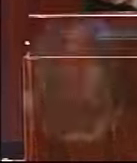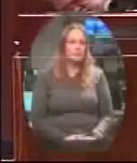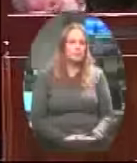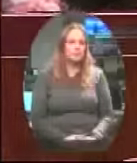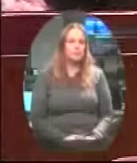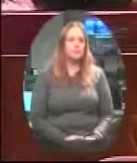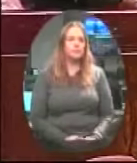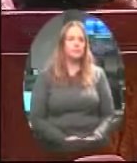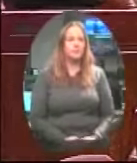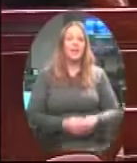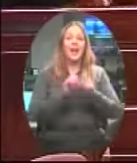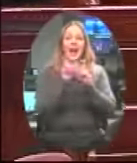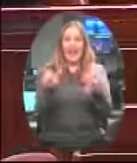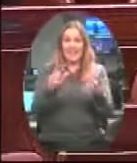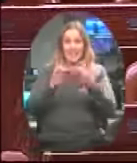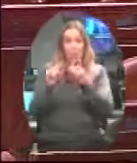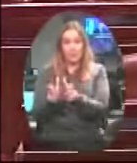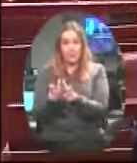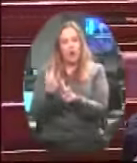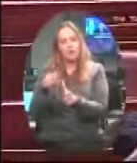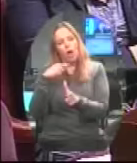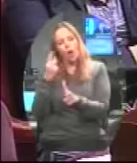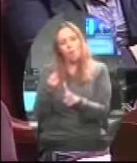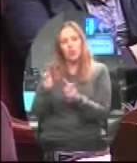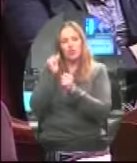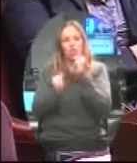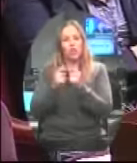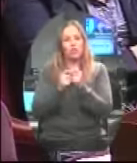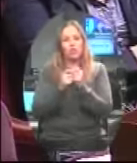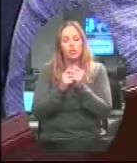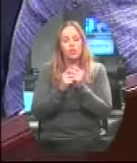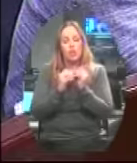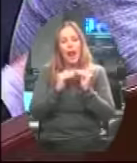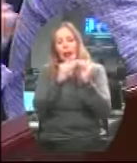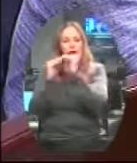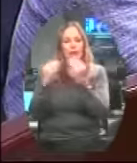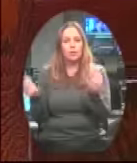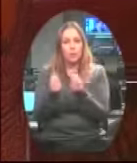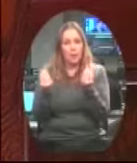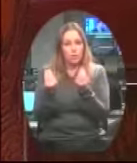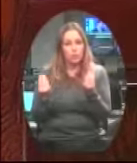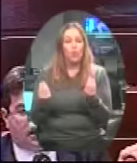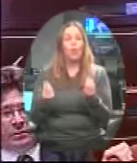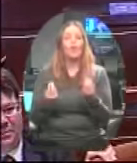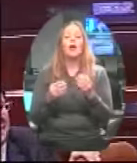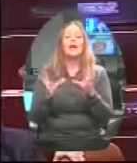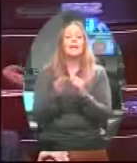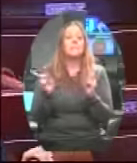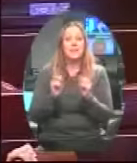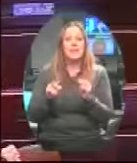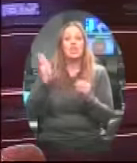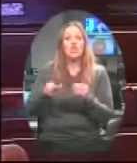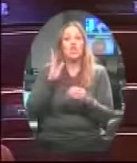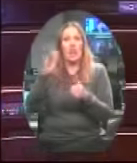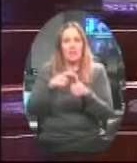להגנת חברי האופוזיציה אפשר לומר שקשה מאוד לאחד סביב משהו את ישראל ביתנו, הרשימה המשותפת, יש עתיד, מרץ והמחנה